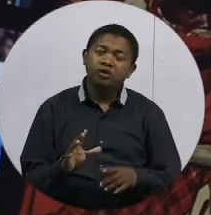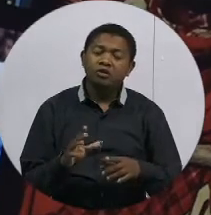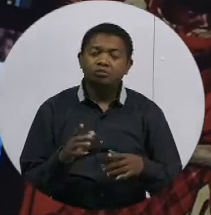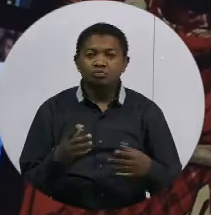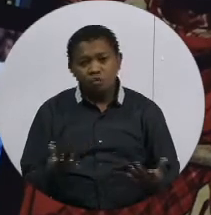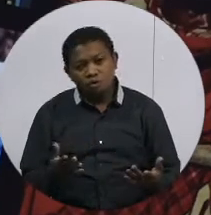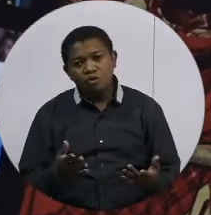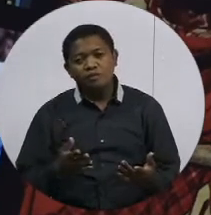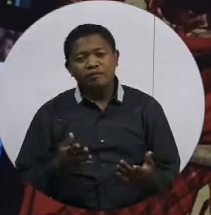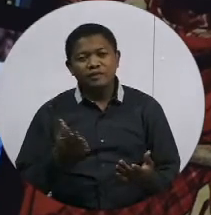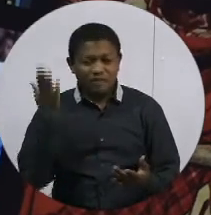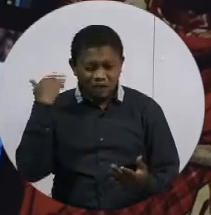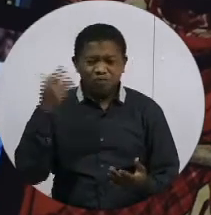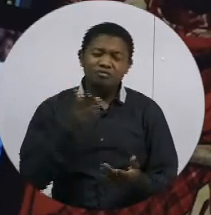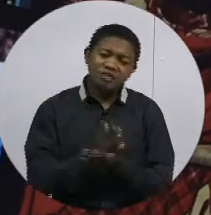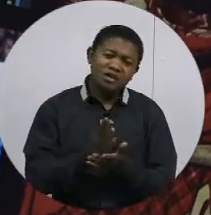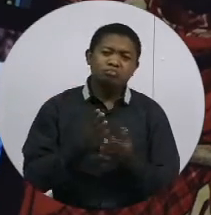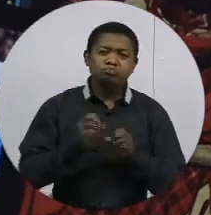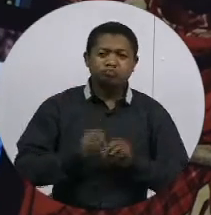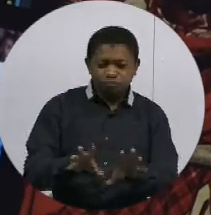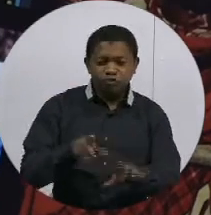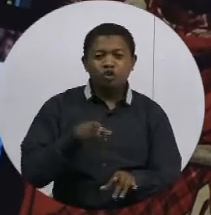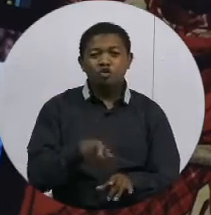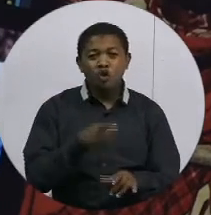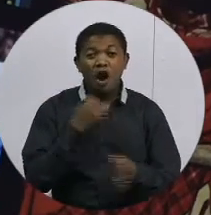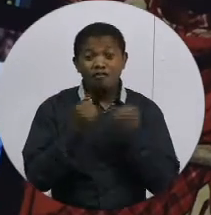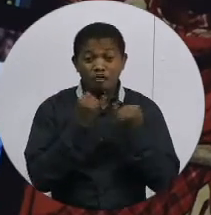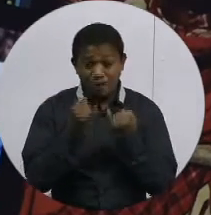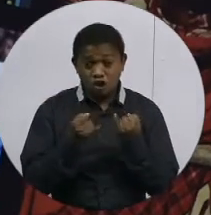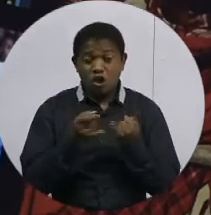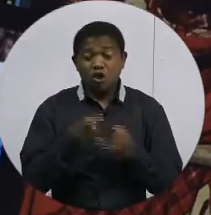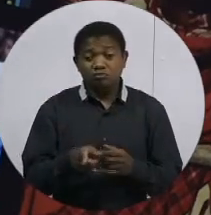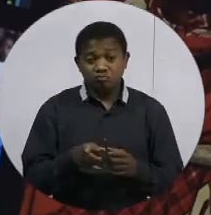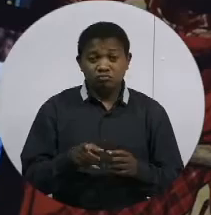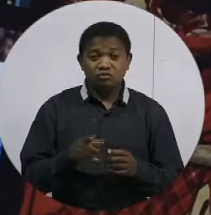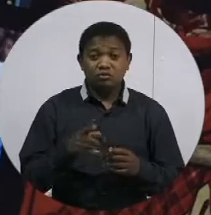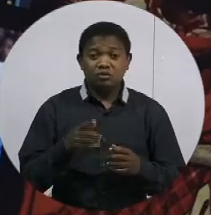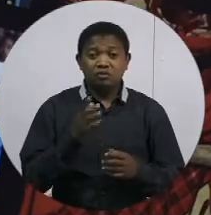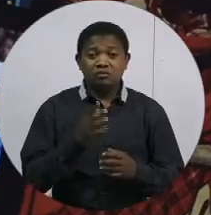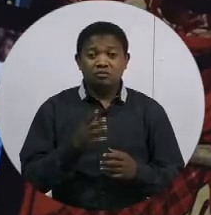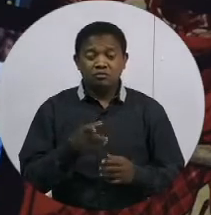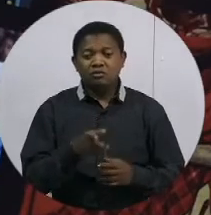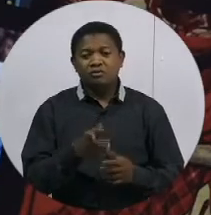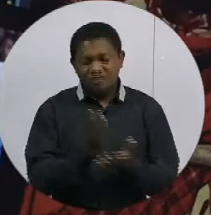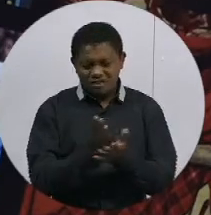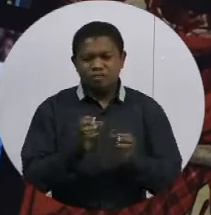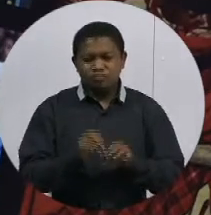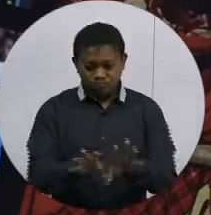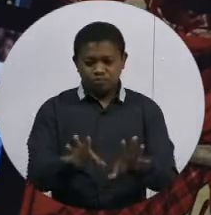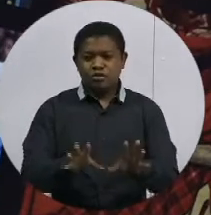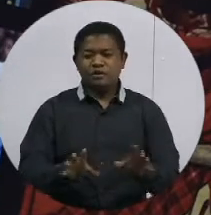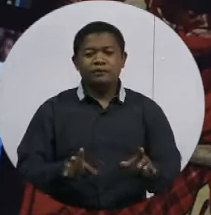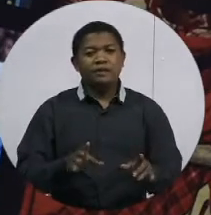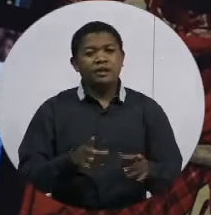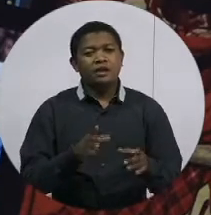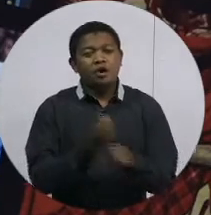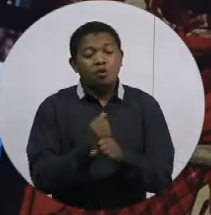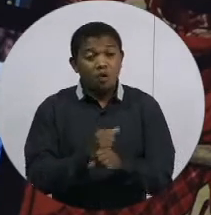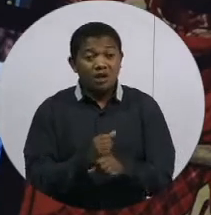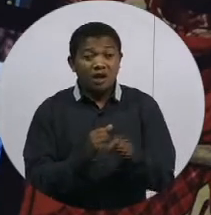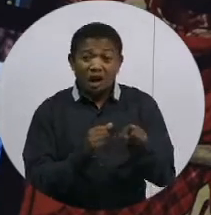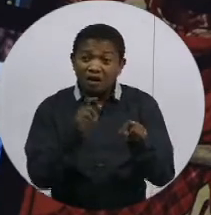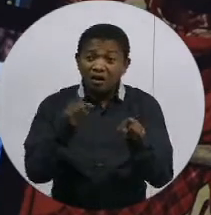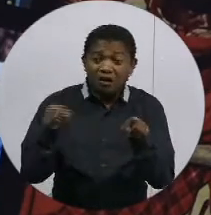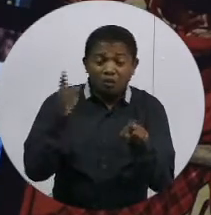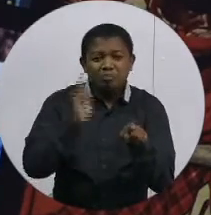information izay hoe tokony olona izay mitondra na maneo soritra retina